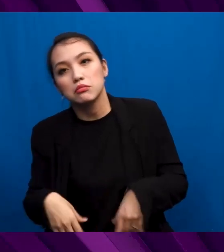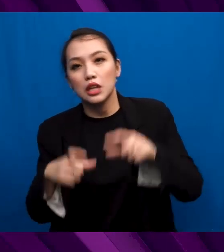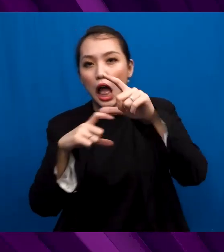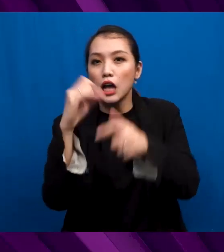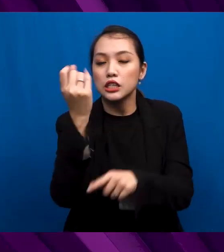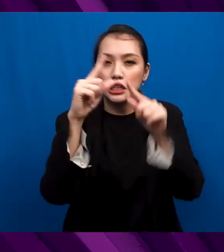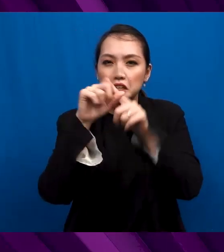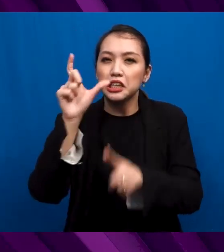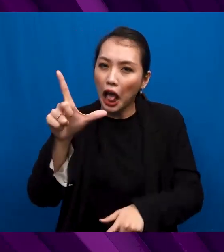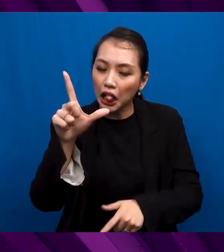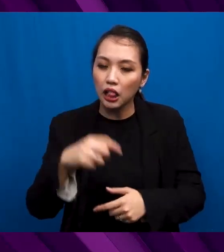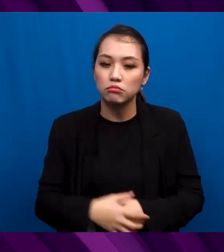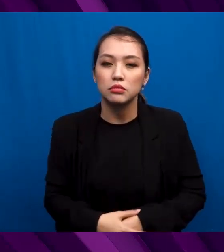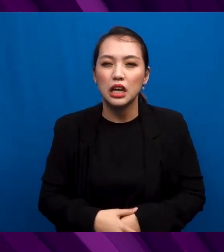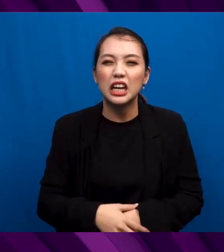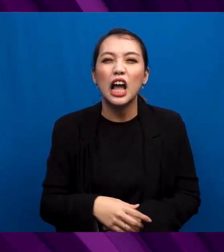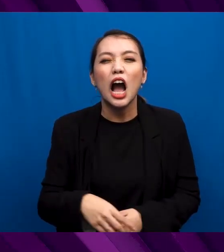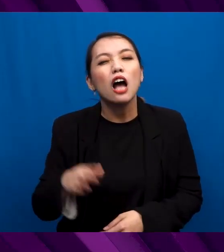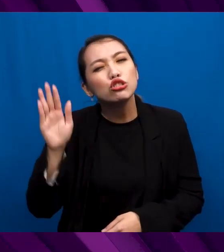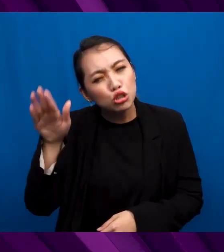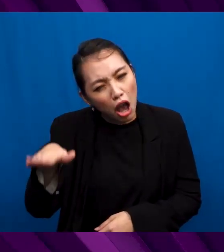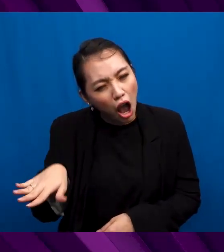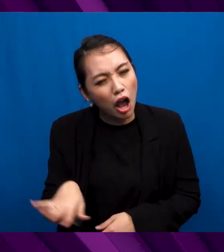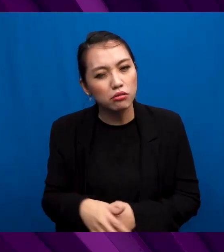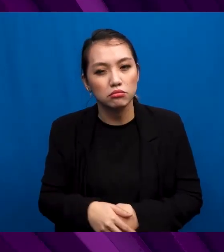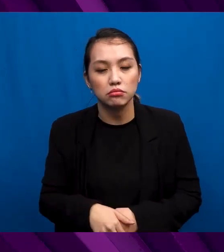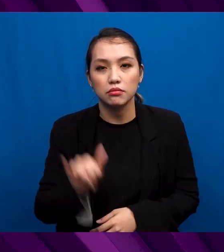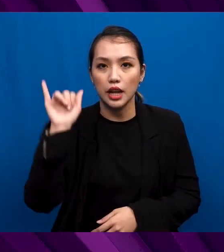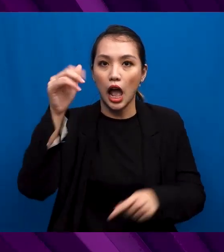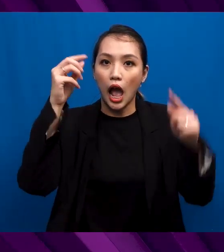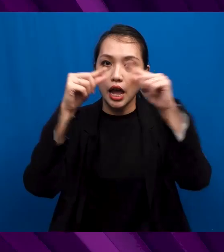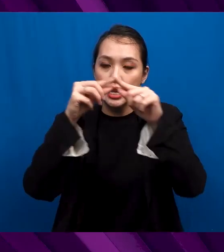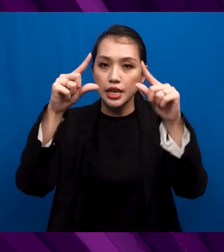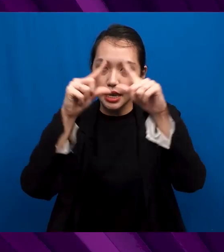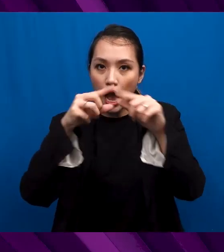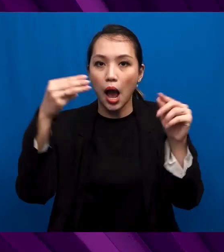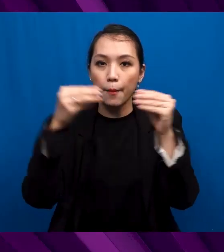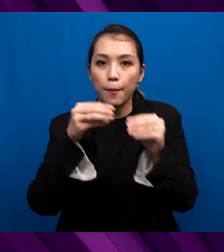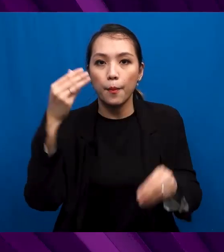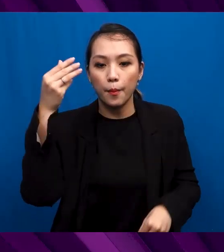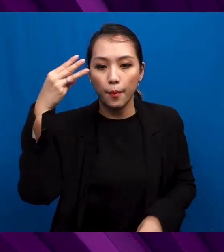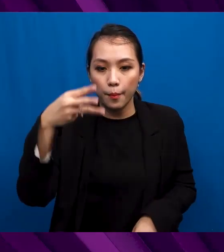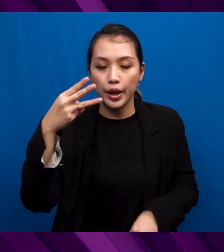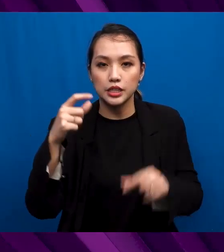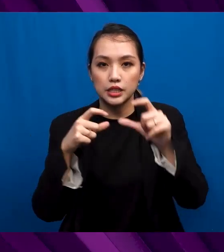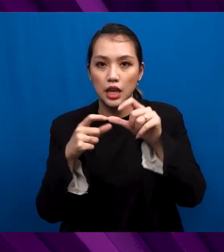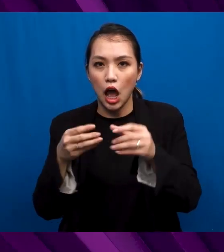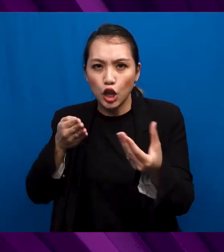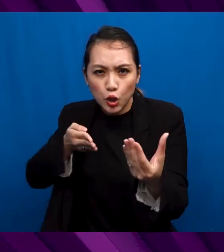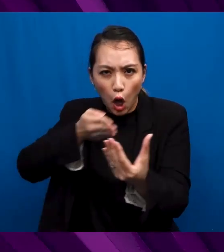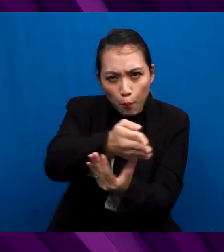masa depannya suram sama sekali. Yabes menerobos dan berkata sekalipun